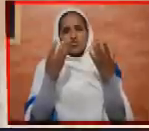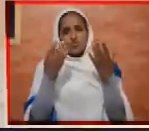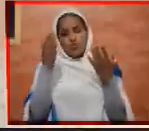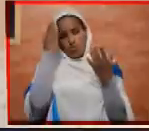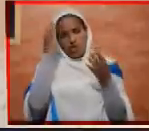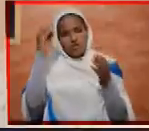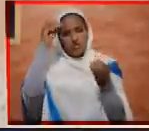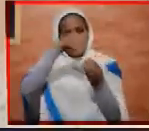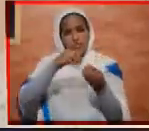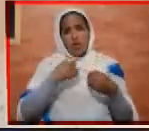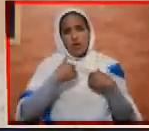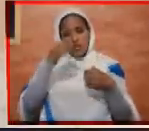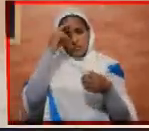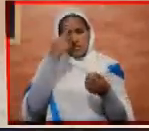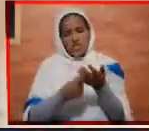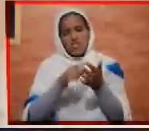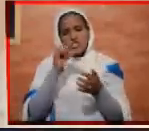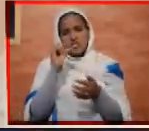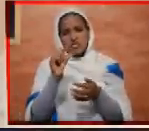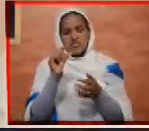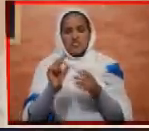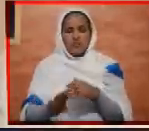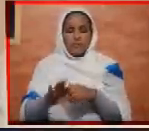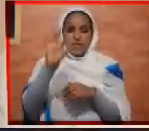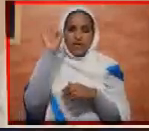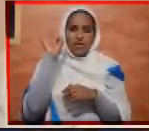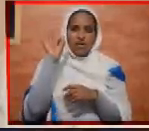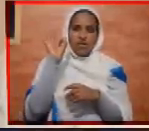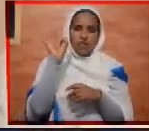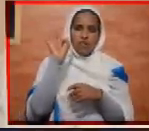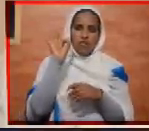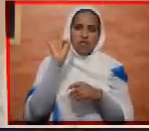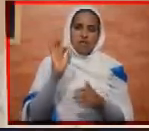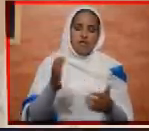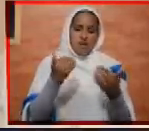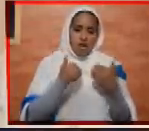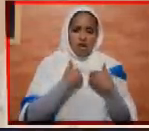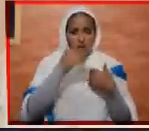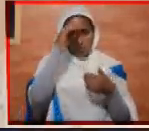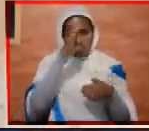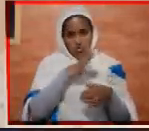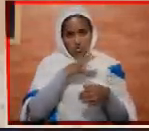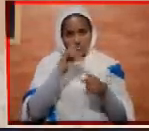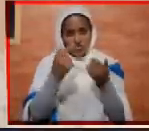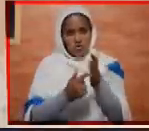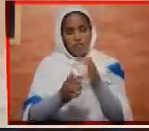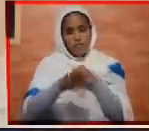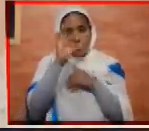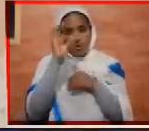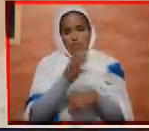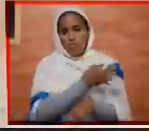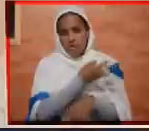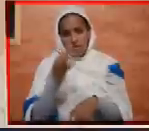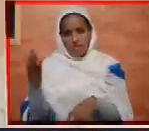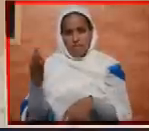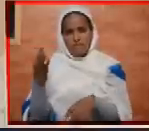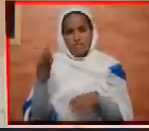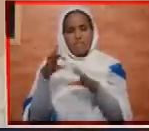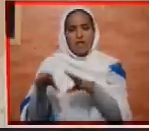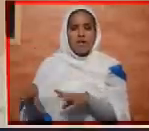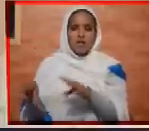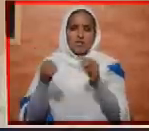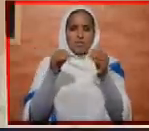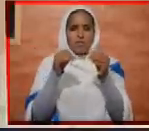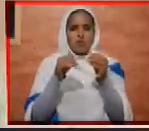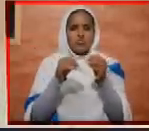ይማራሉ፣ እውቀቱን ሸምተው ለቁም ነገር ይደርሳሉ። እና ከገጠር አሁን ወደ ከተማ እየፈለሰ ነው የቤተክነት ተማሪ።